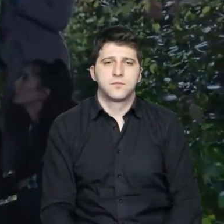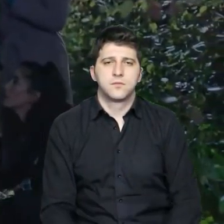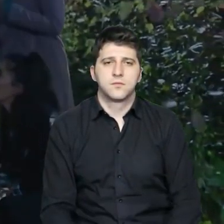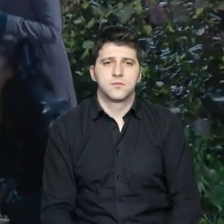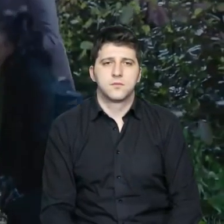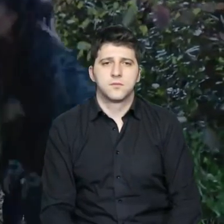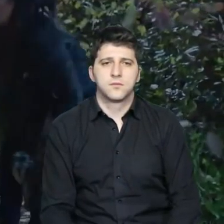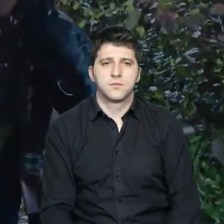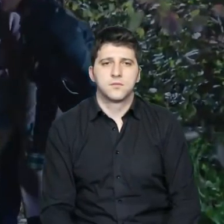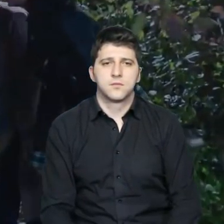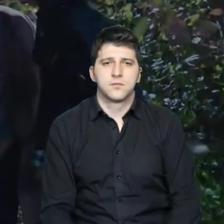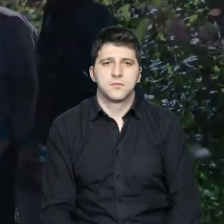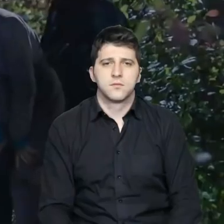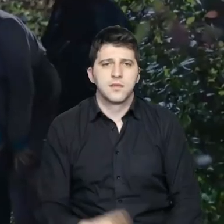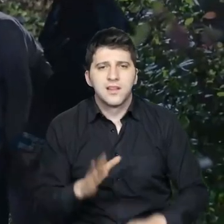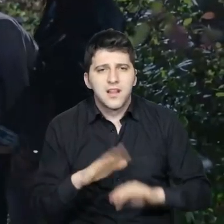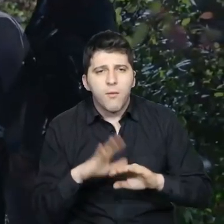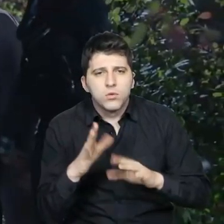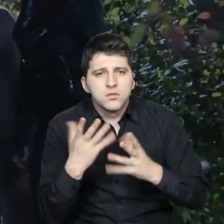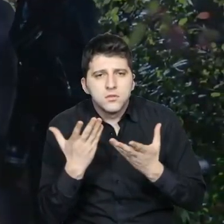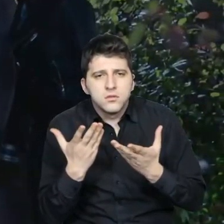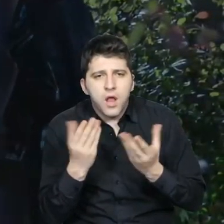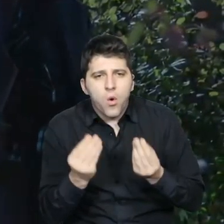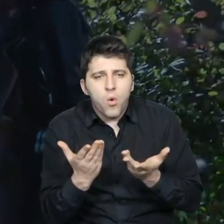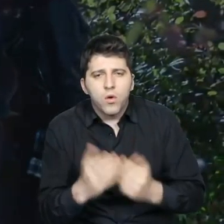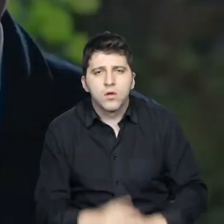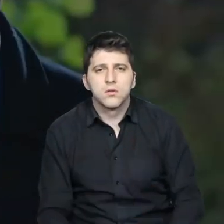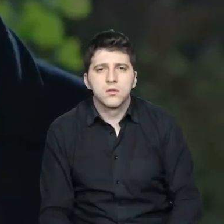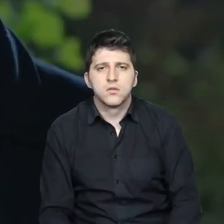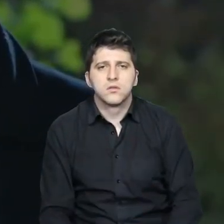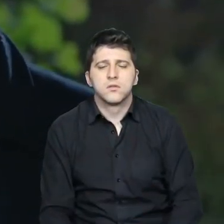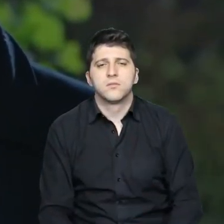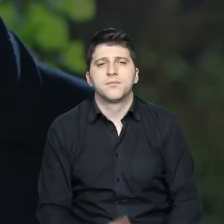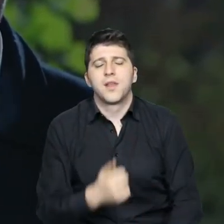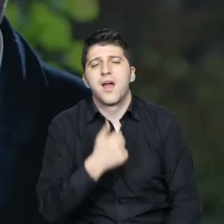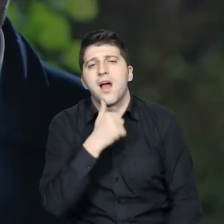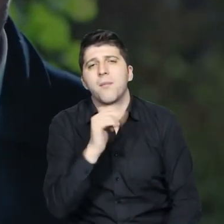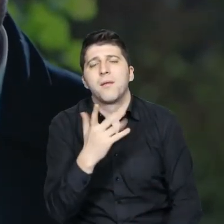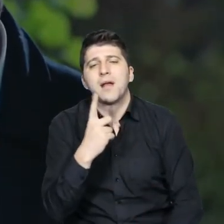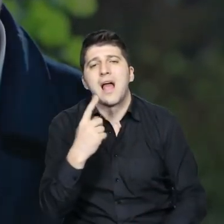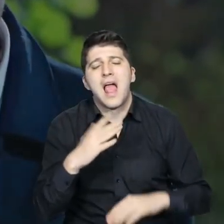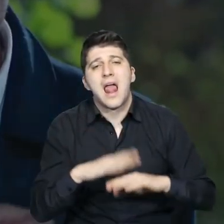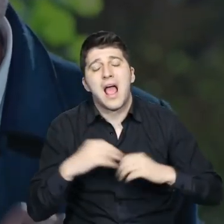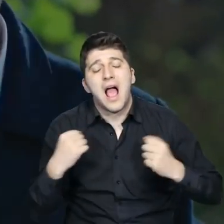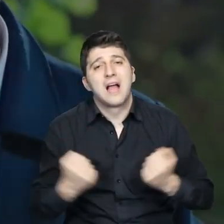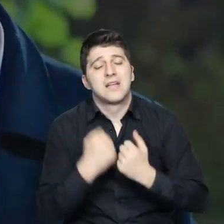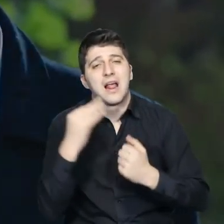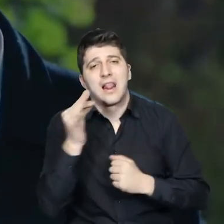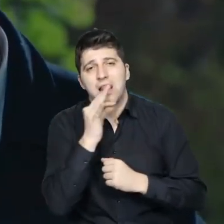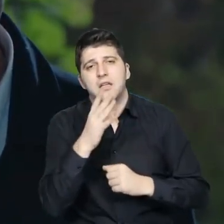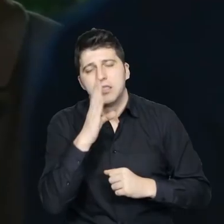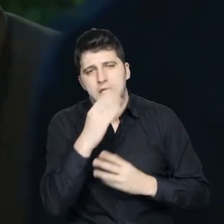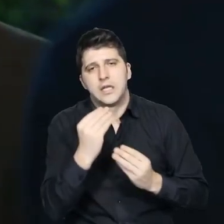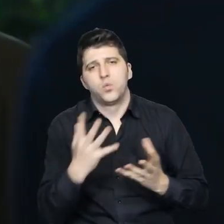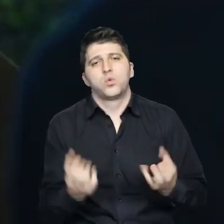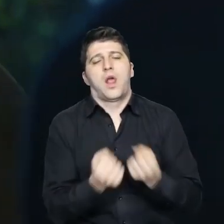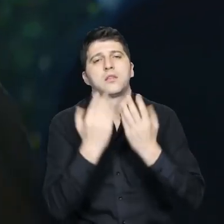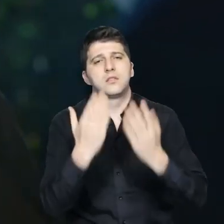yürüdü. Ne yapıyorsunuz burada? Ne oluyor? Santral abi harbiden elimizden bir kaza çıkacaktı şekli kendini iyi kurtardın